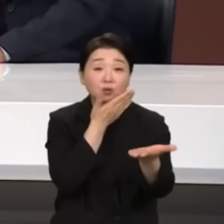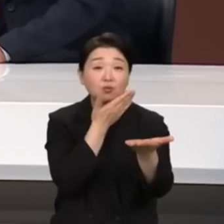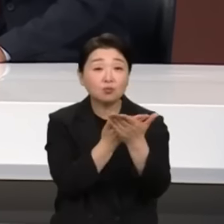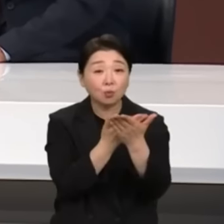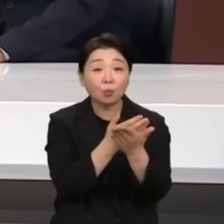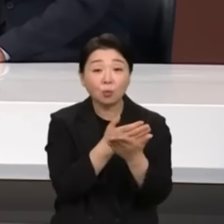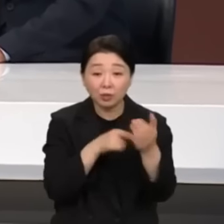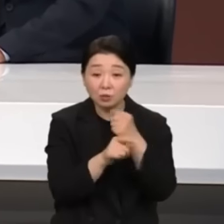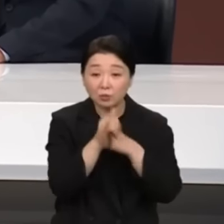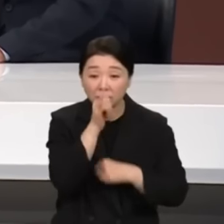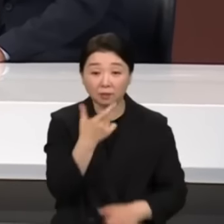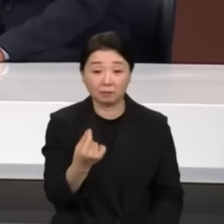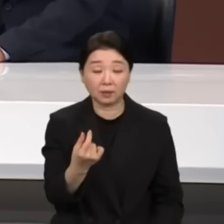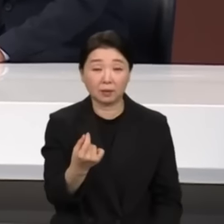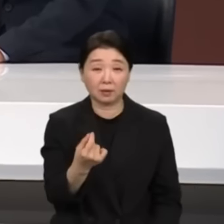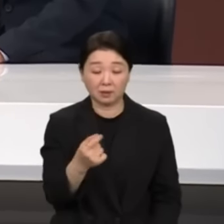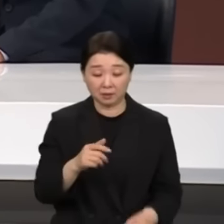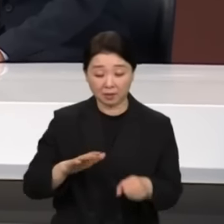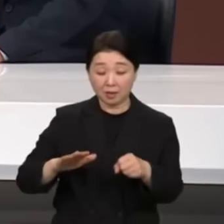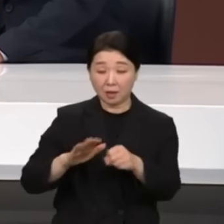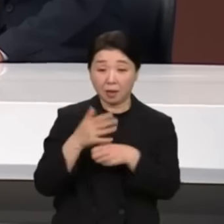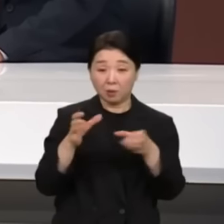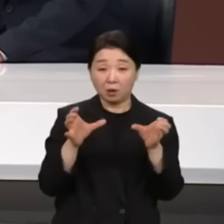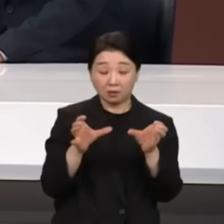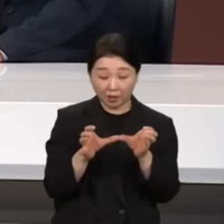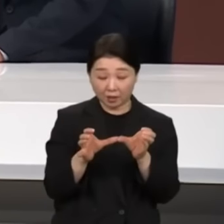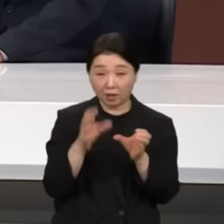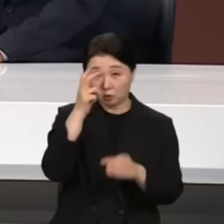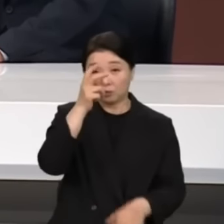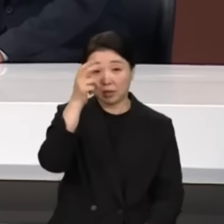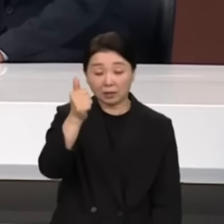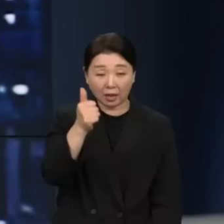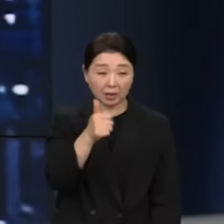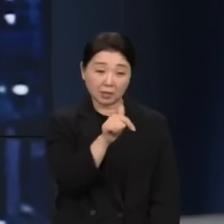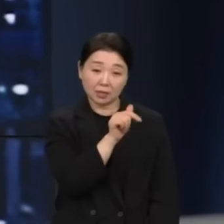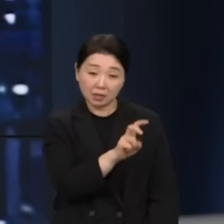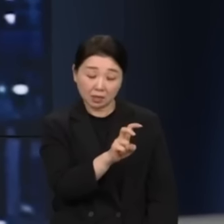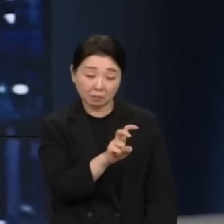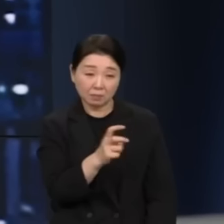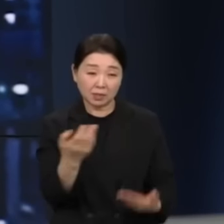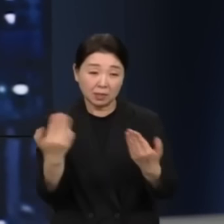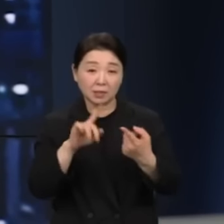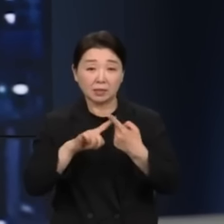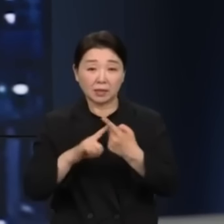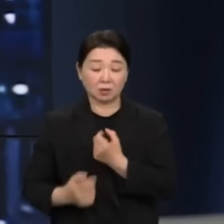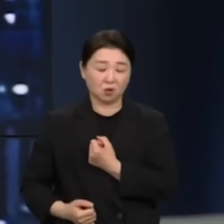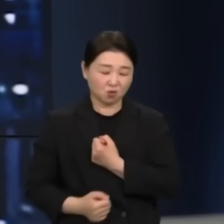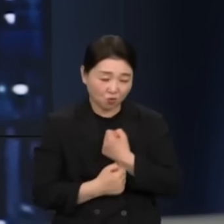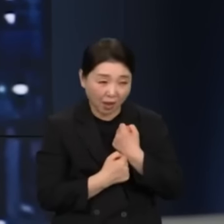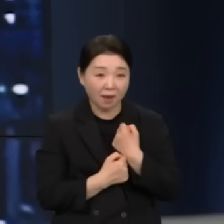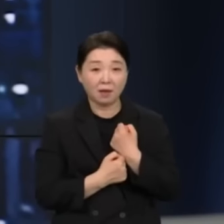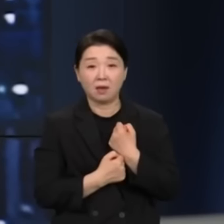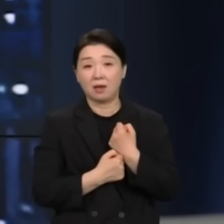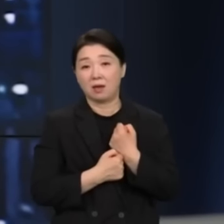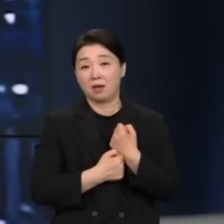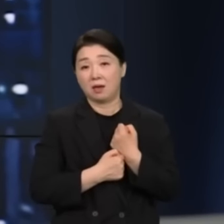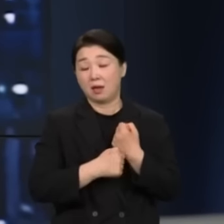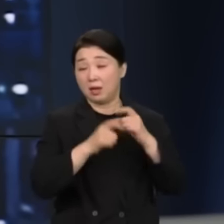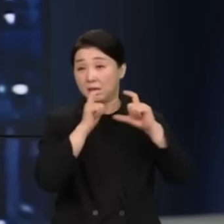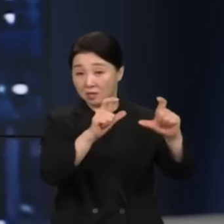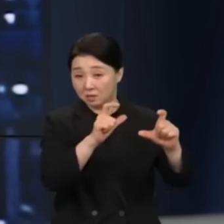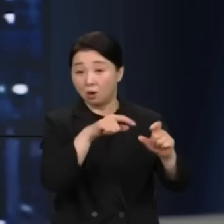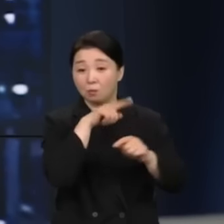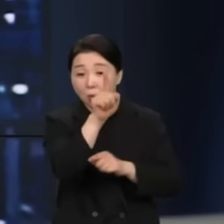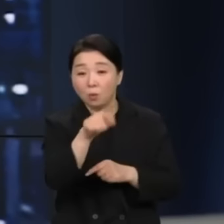있지 않습니까? 맞습니다. 해병대 수사단이 임 전 사단장에게 업무상 과실치사상 혐의를 적용해서 보고한 이후에 임 전